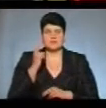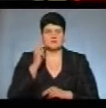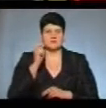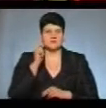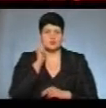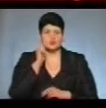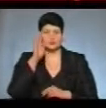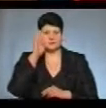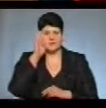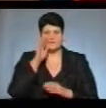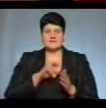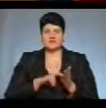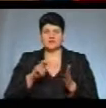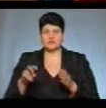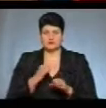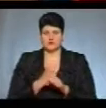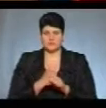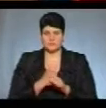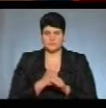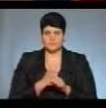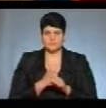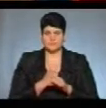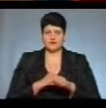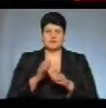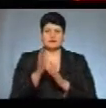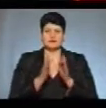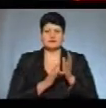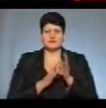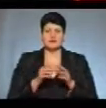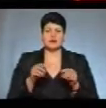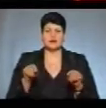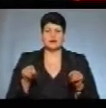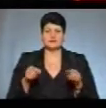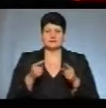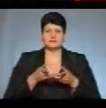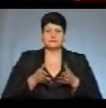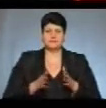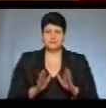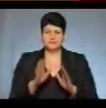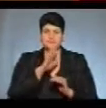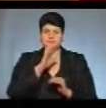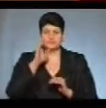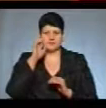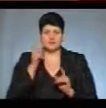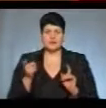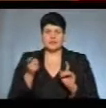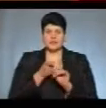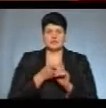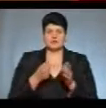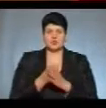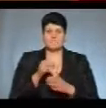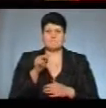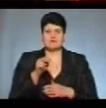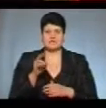роботи. Сурайська парафія церкви Різдва Пресвятої Богородиці села Сураж Шумського району приєдналась до Православної